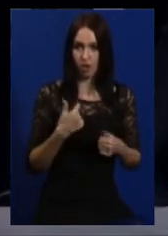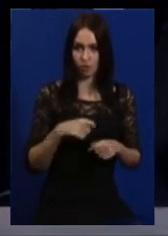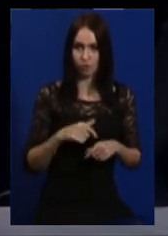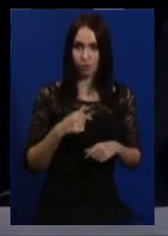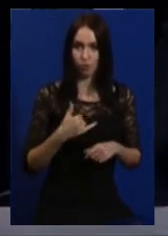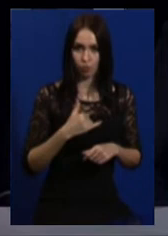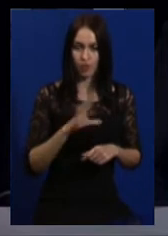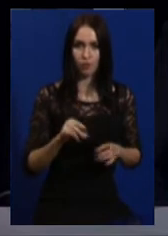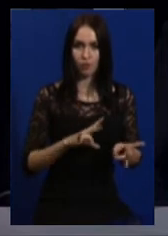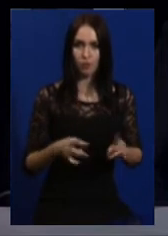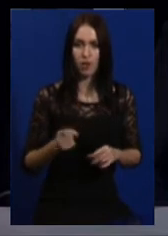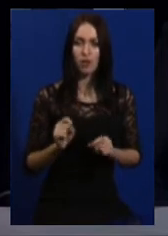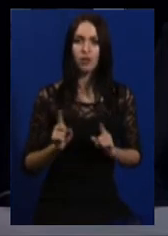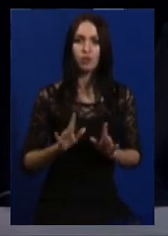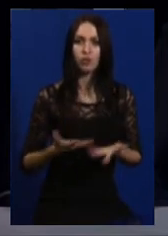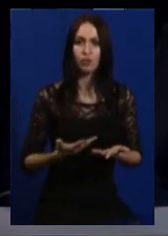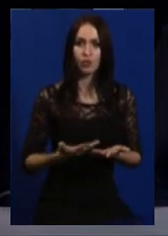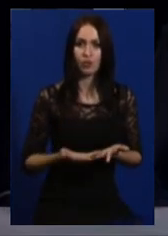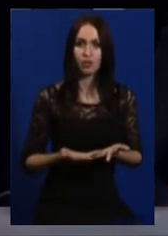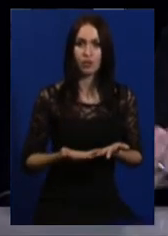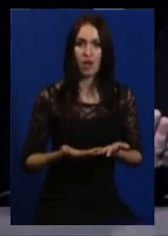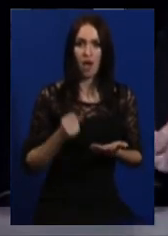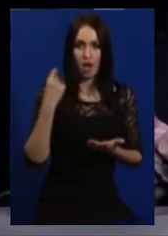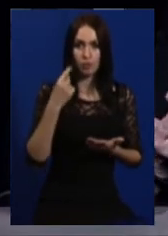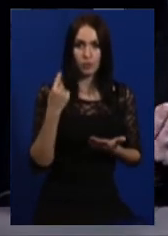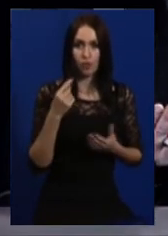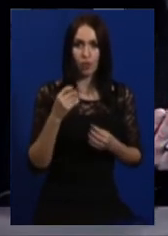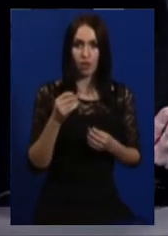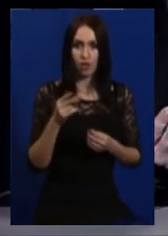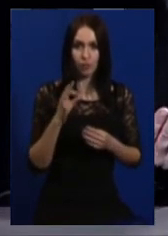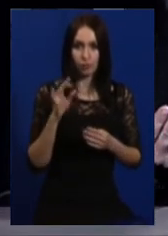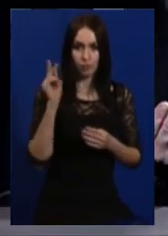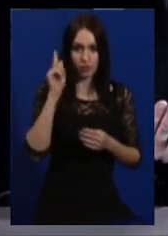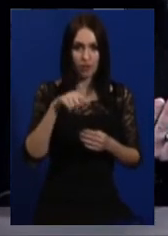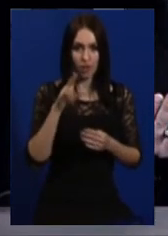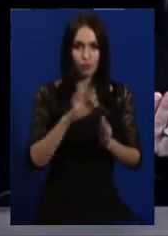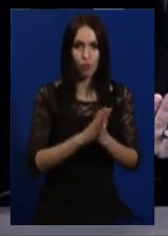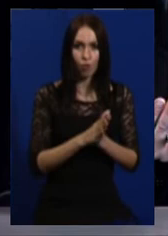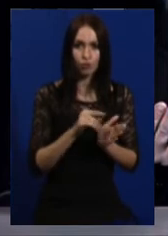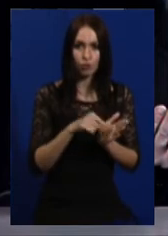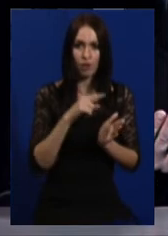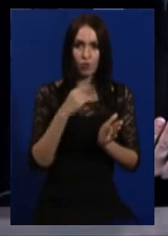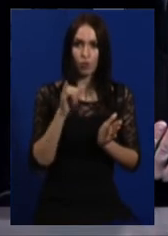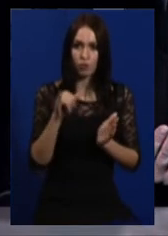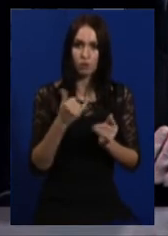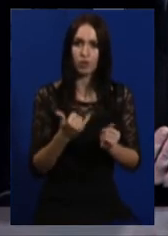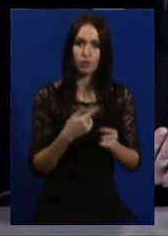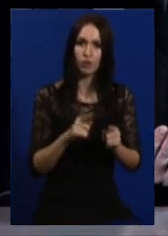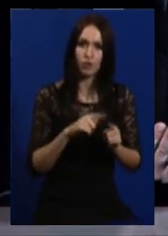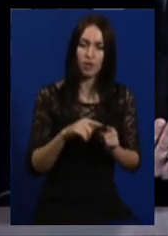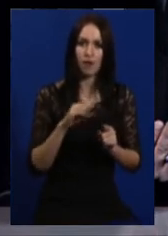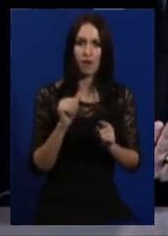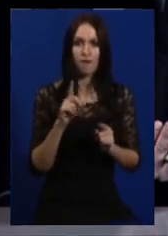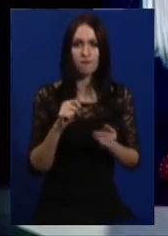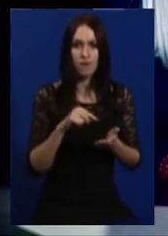меня все в порядке что что случилось психолог он уже по учебникам все знает и горит так у тебя сейчас вот такая та фаза 100